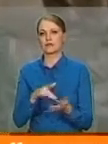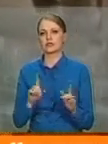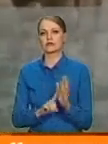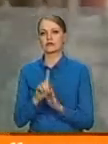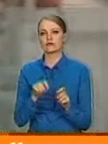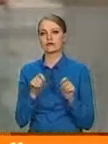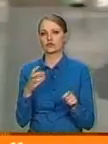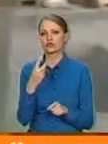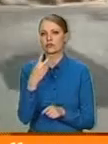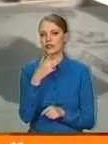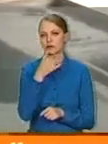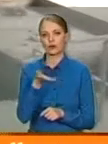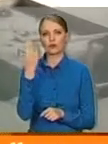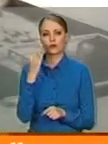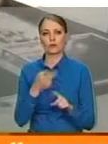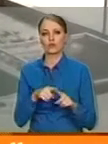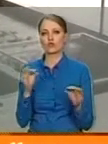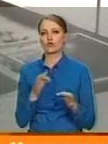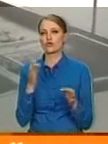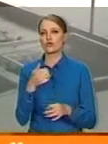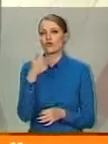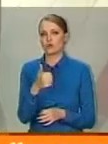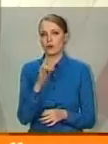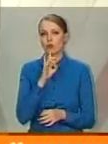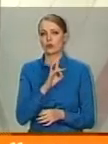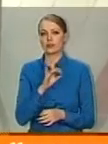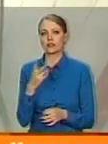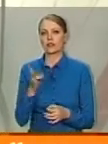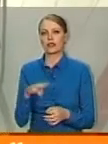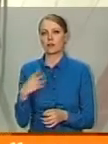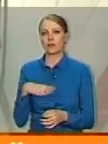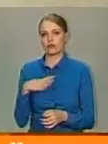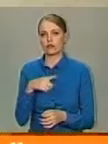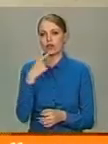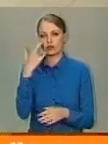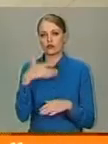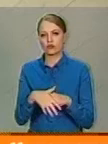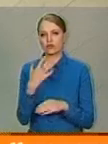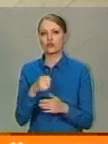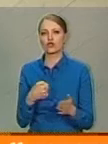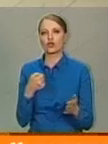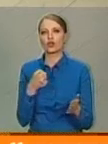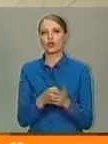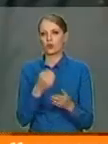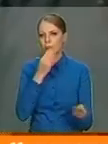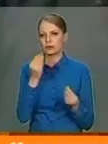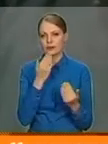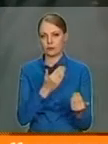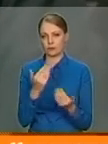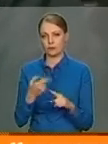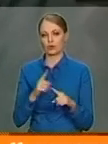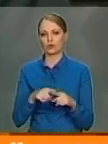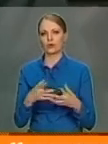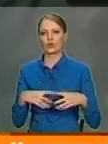ще 25 років тому. Про те, що нічого доброго на сході очікувати не варто, каже, зрозумів ще до псевдореферендуму. Тоді